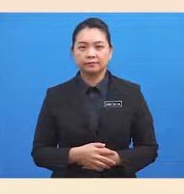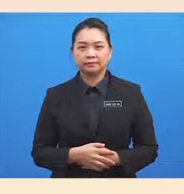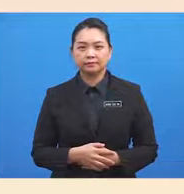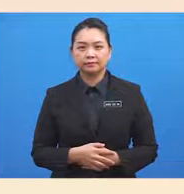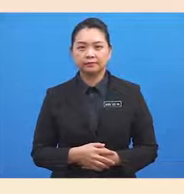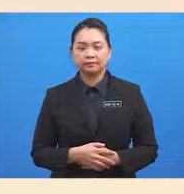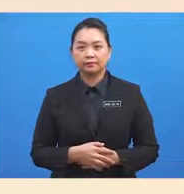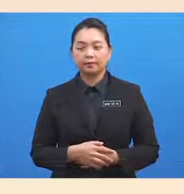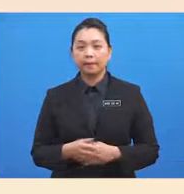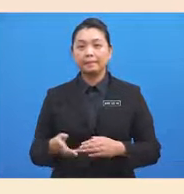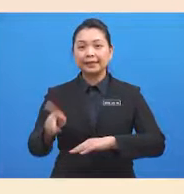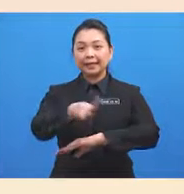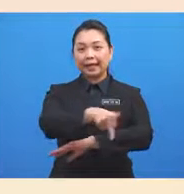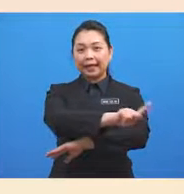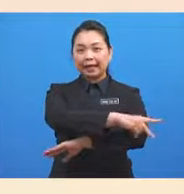pinggir pantai